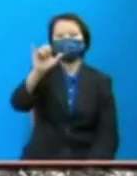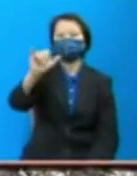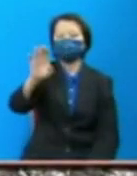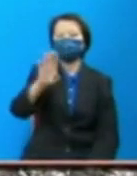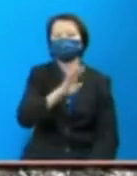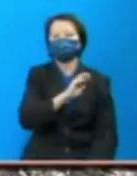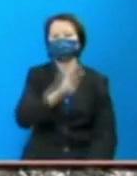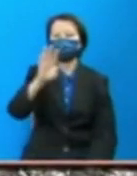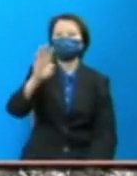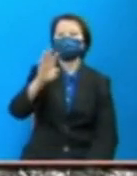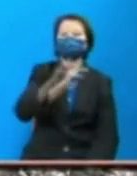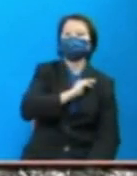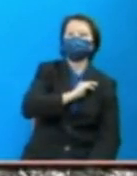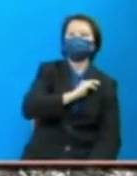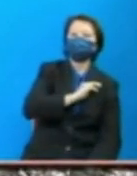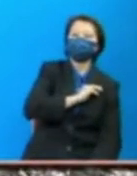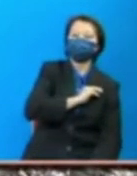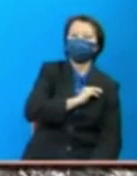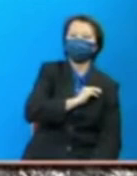agama menteri